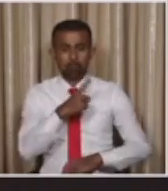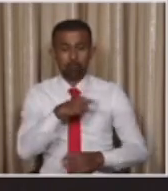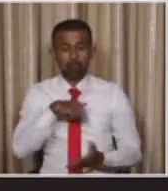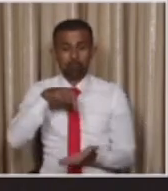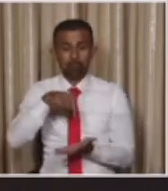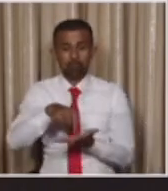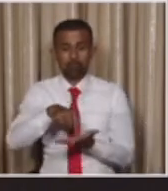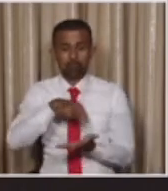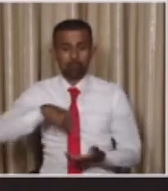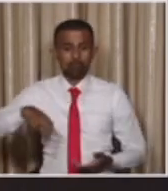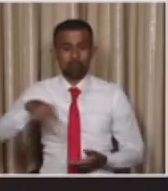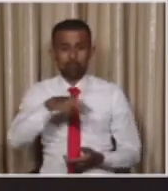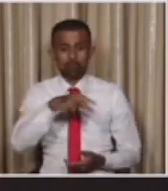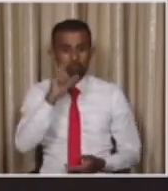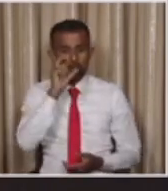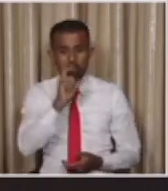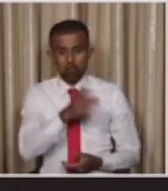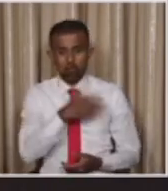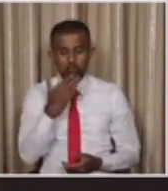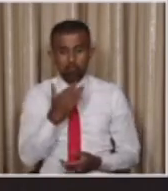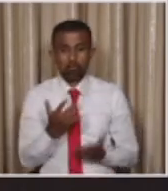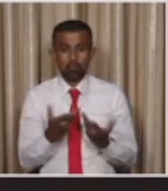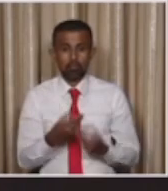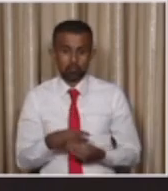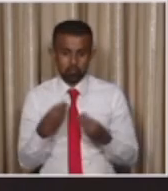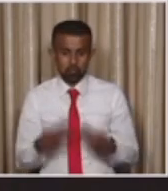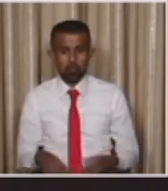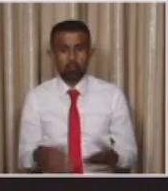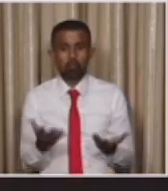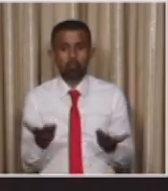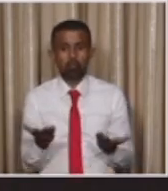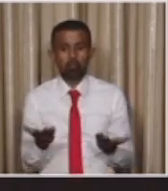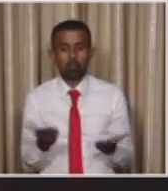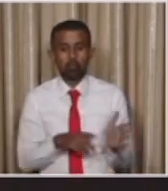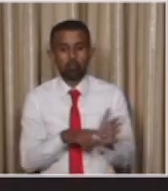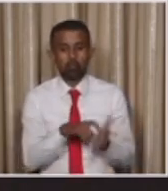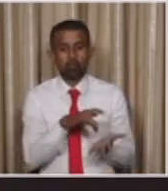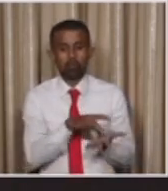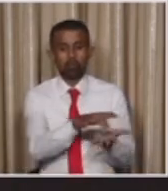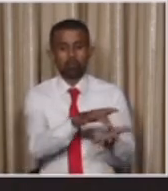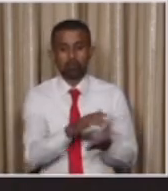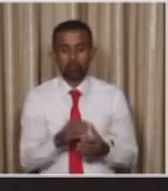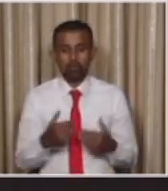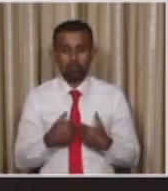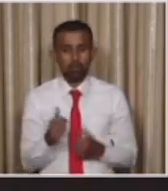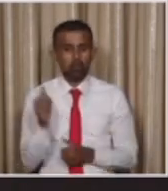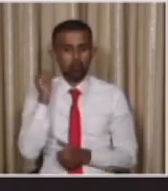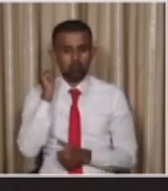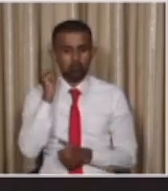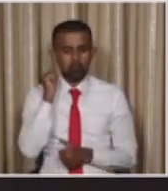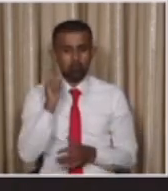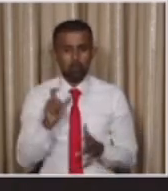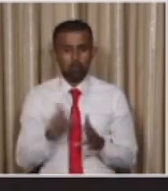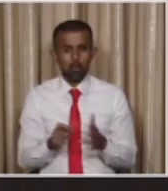නගරය බලන්න පුළුවන්. මේ නගරේ මොනතරම් විනාශ කරලා තියෙනවද කියලා ඒ පුරාවිද්‍යා ස්ථාන. ඒ වගේම අපි පහුගිය දවසක